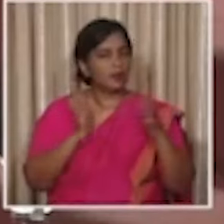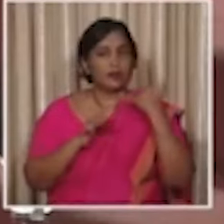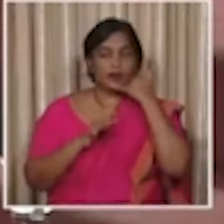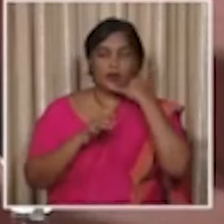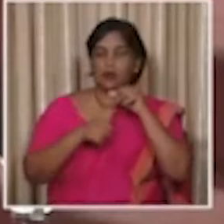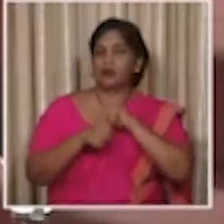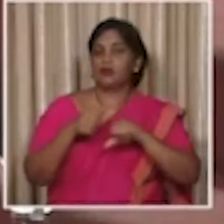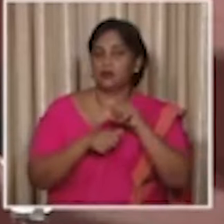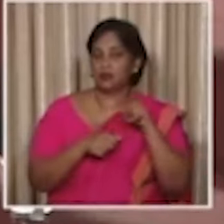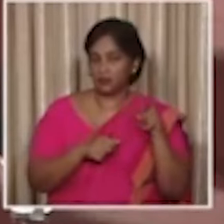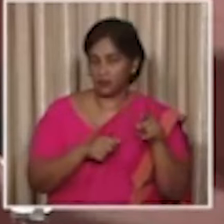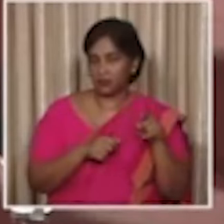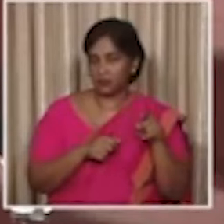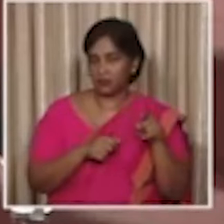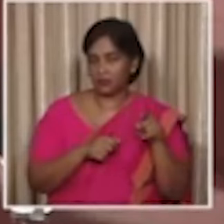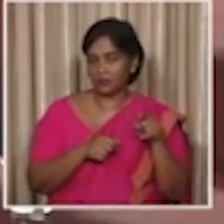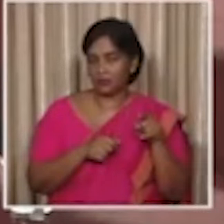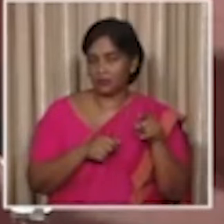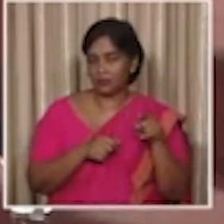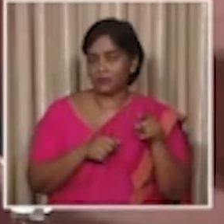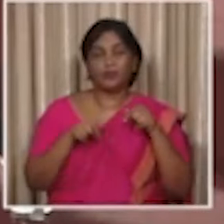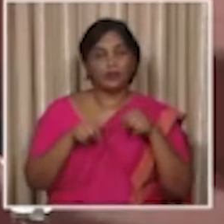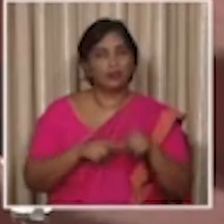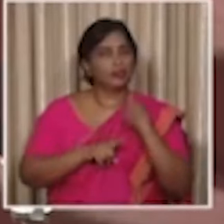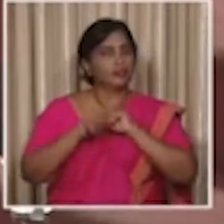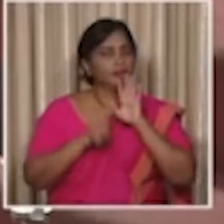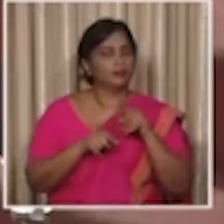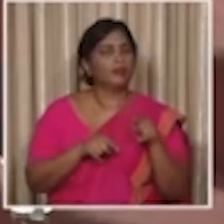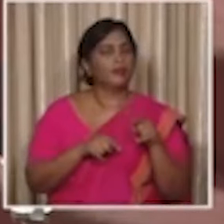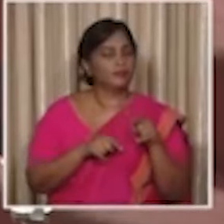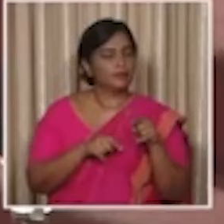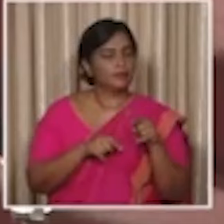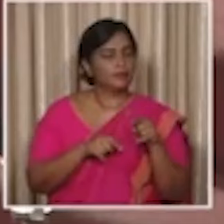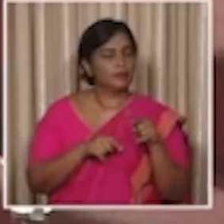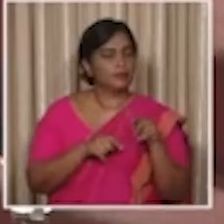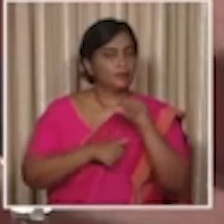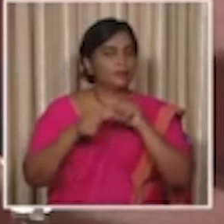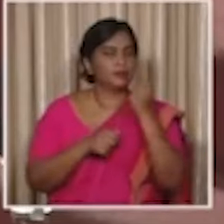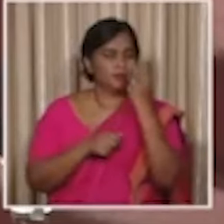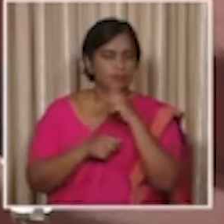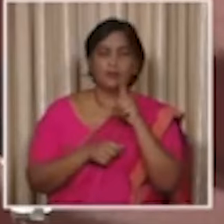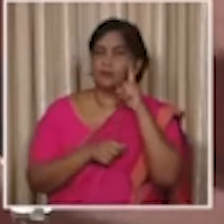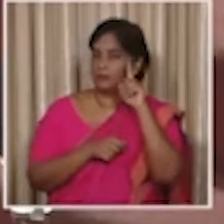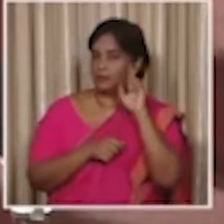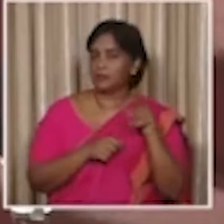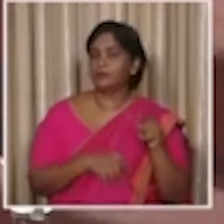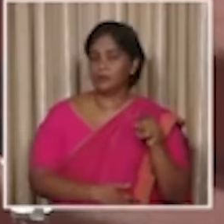ටෙලිකොම් ආයතනයක් වන මේ දැනට කතා කරලා තියෙනවා මේකේ ආයතන කීපයකට එකක්